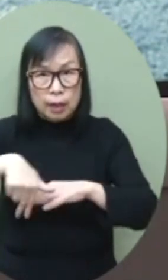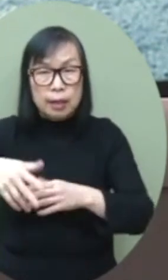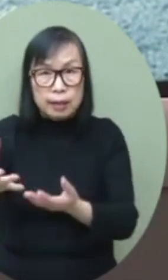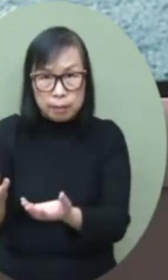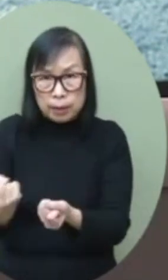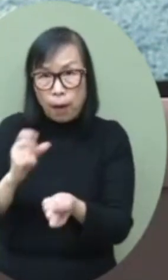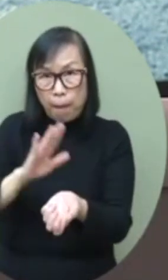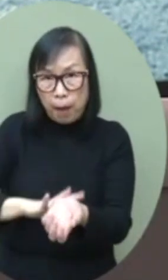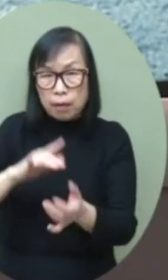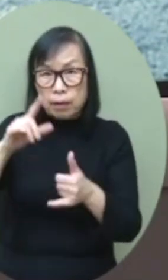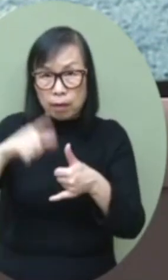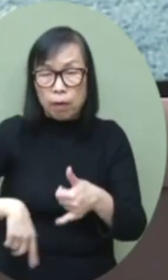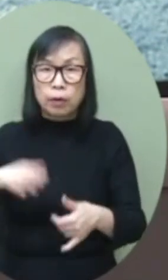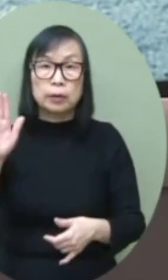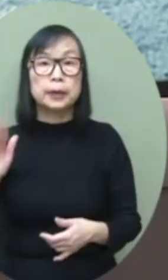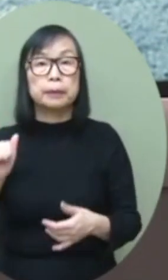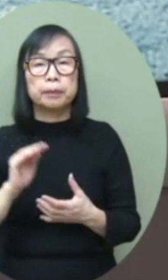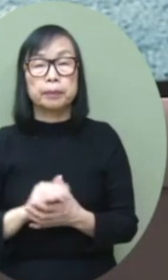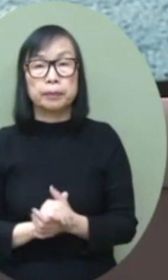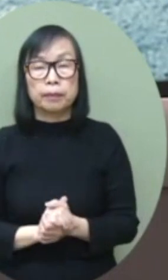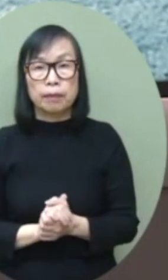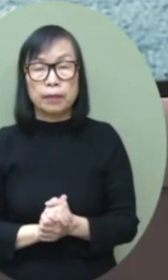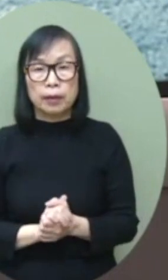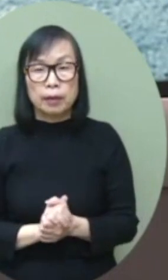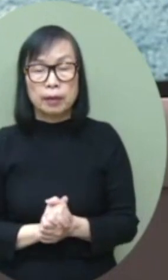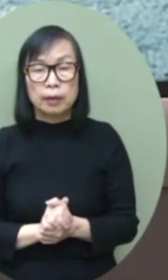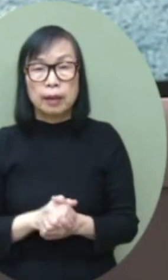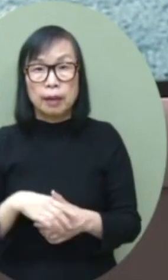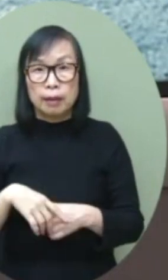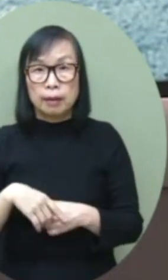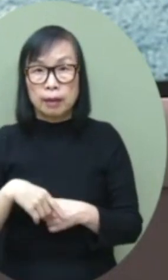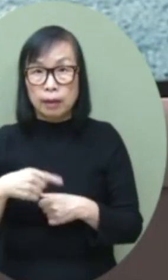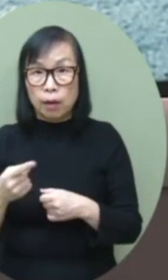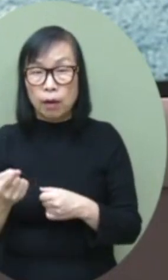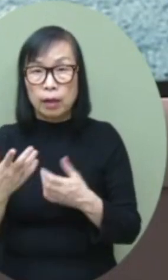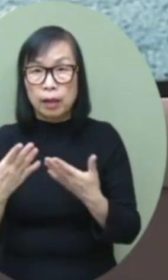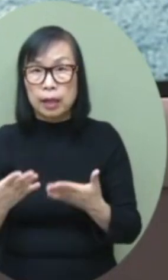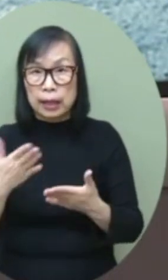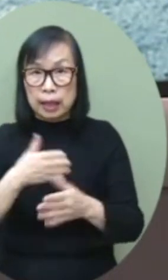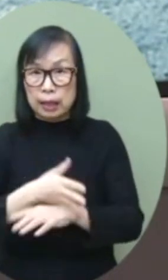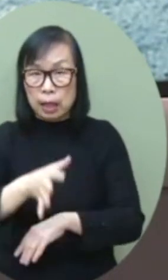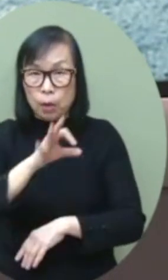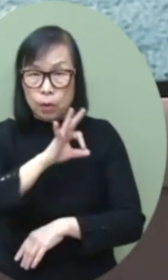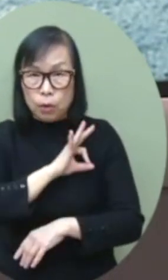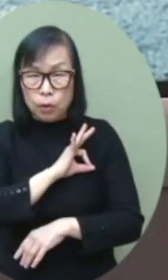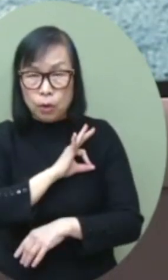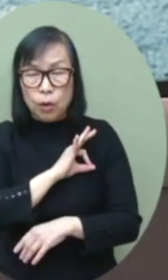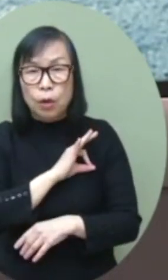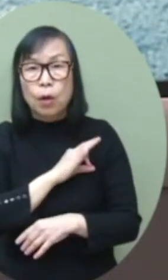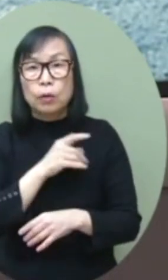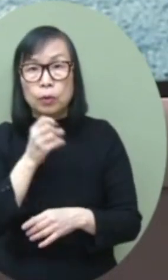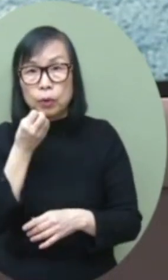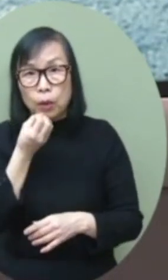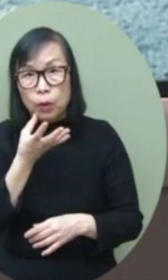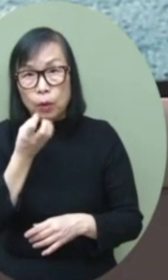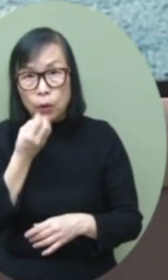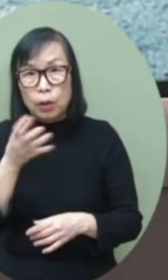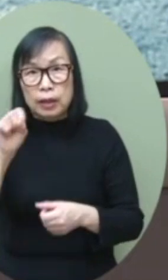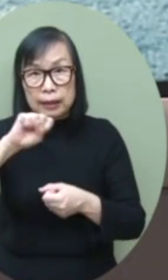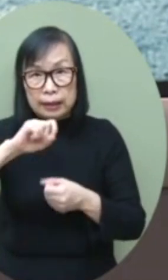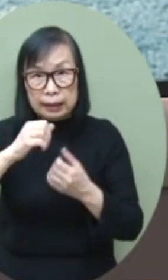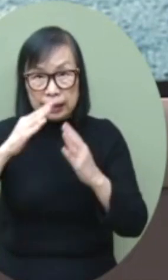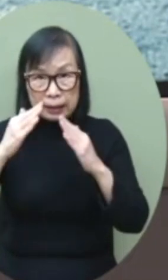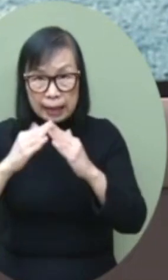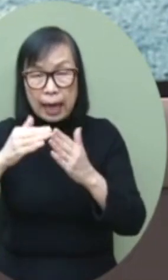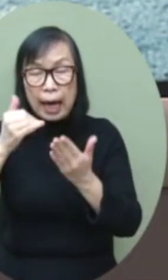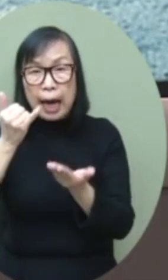我哋嘅病人。咁另外咧都提到啦，即係而家知道社會上面咧都有提出就話想家居隔